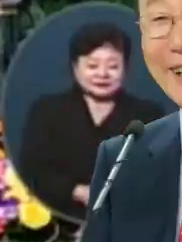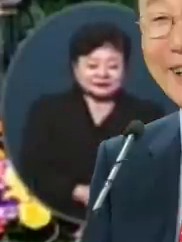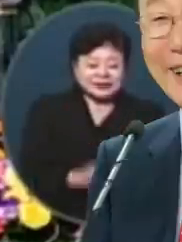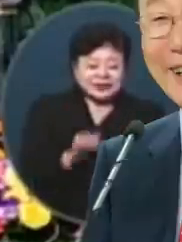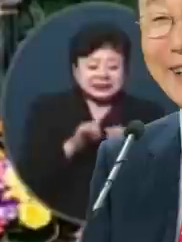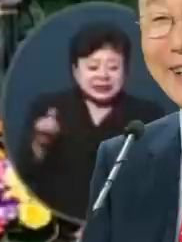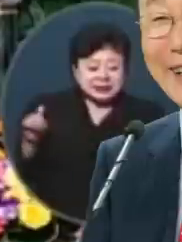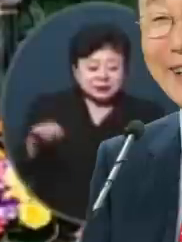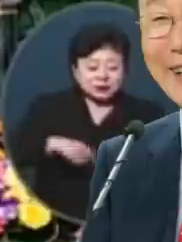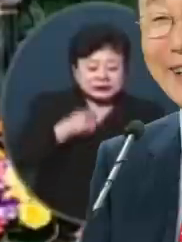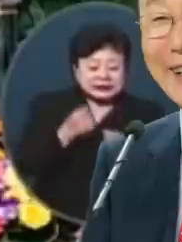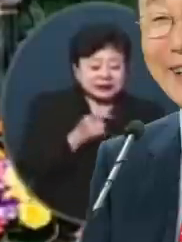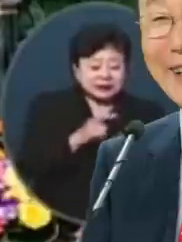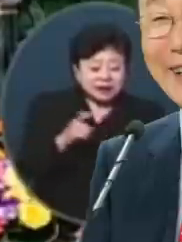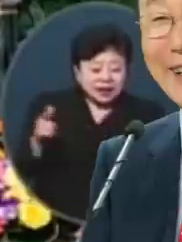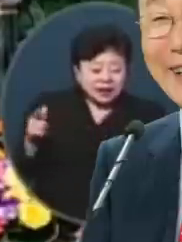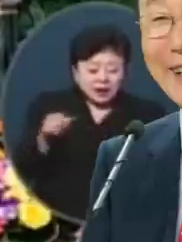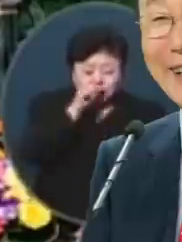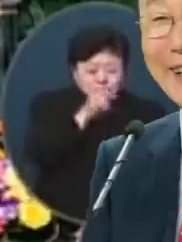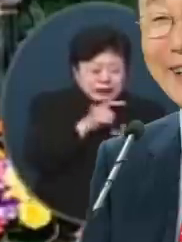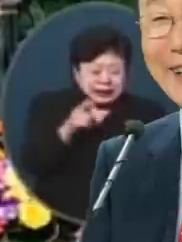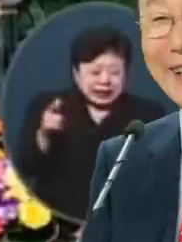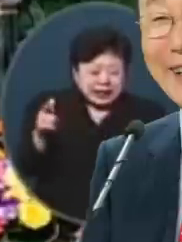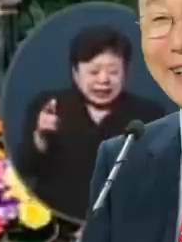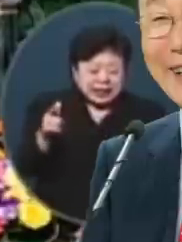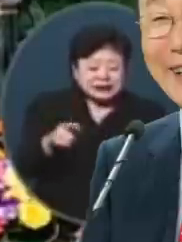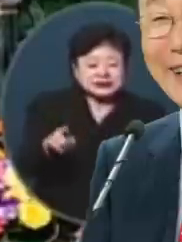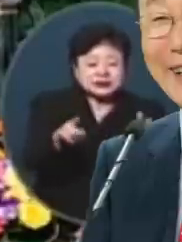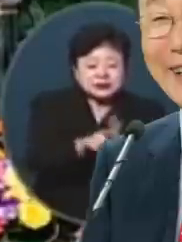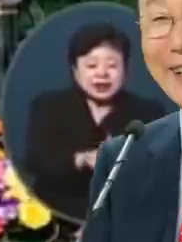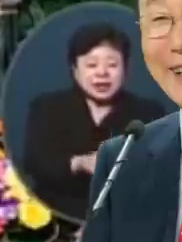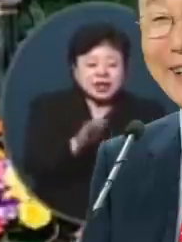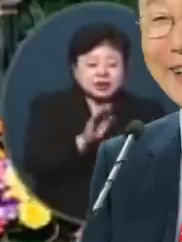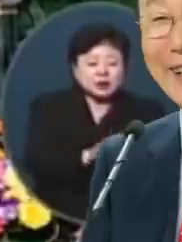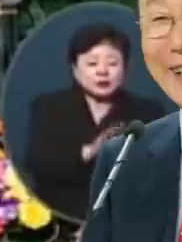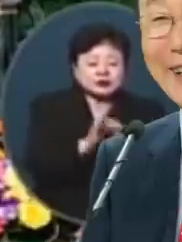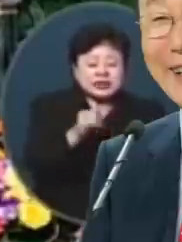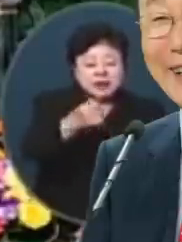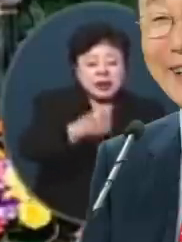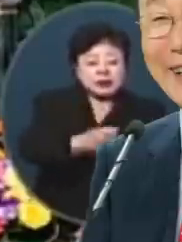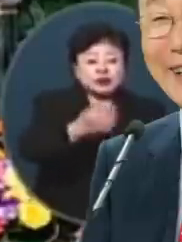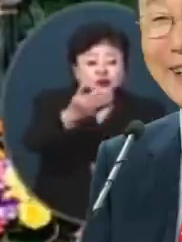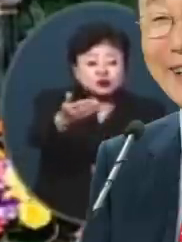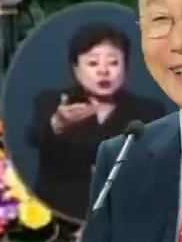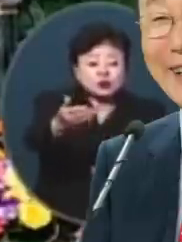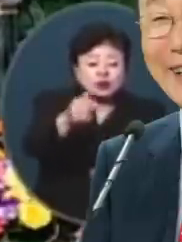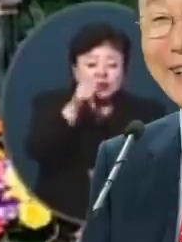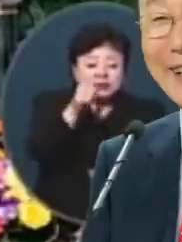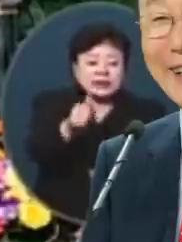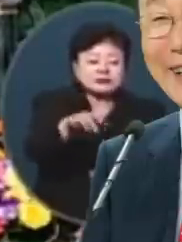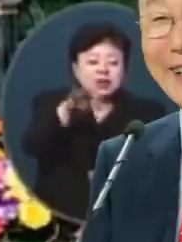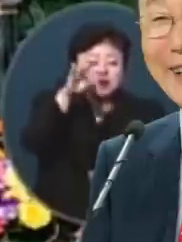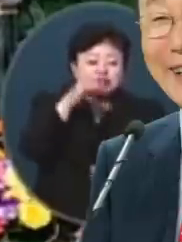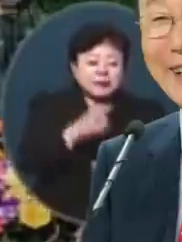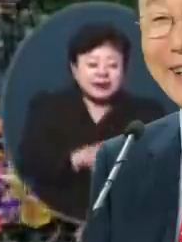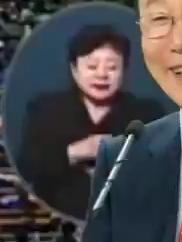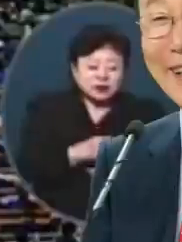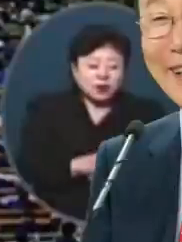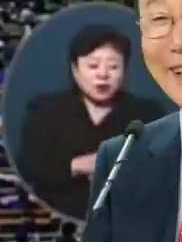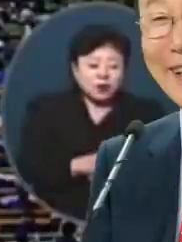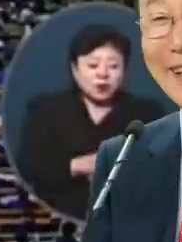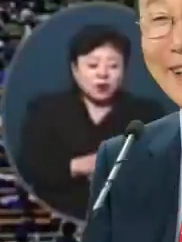사람이 혼자 사는 것이 존재 아니하니 내가 그를 위하여 돕는 대피를 지으리라 하고 남자를 먼저 짓고 난 다음에 그